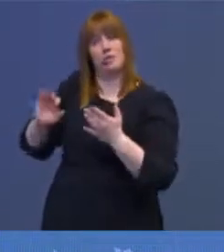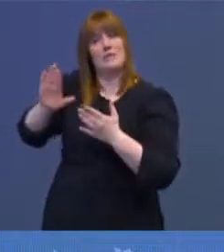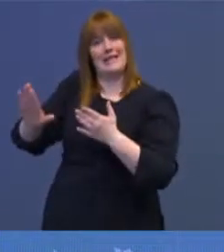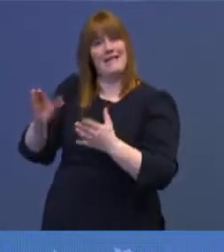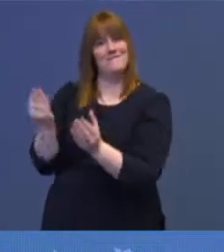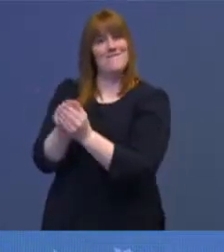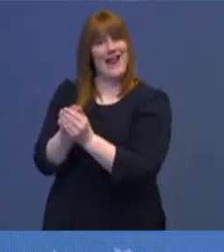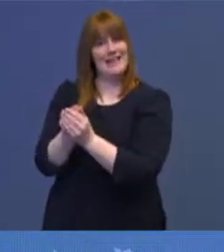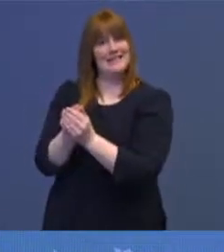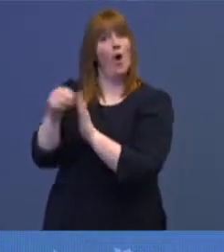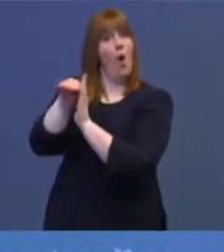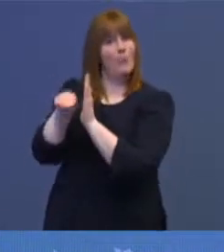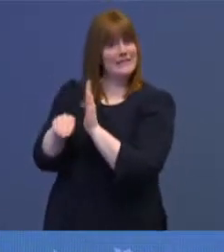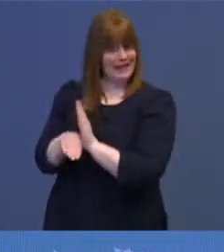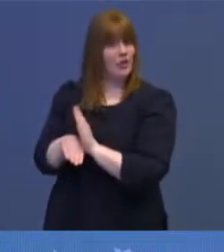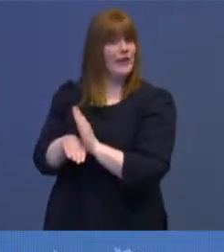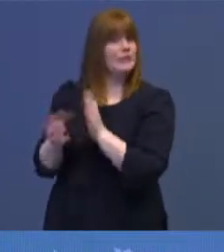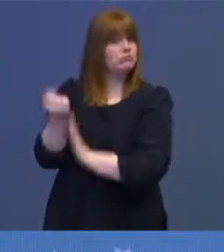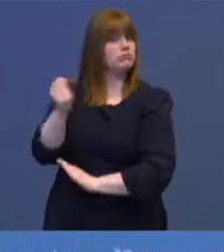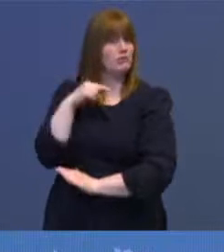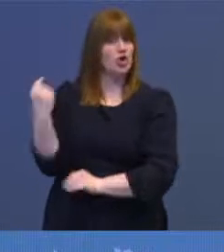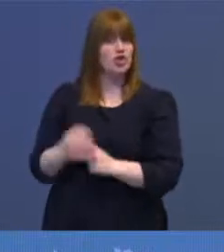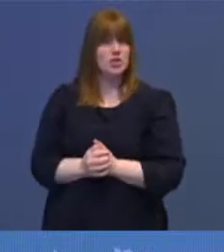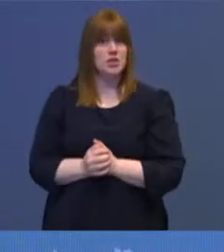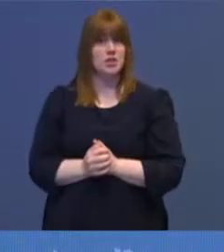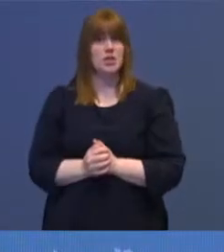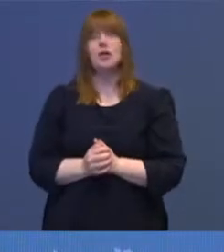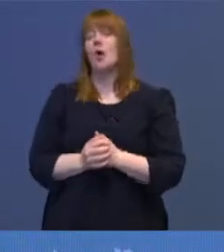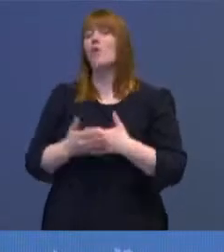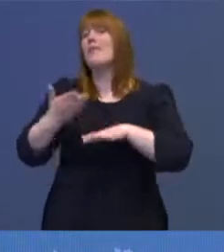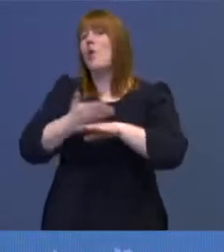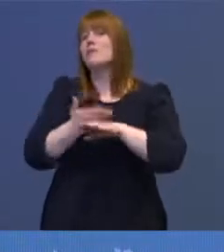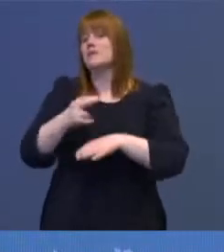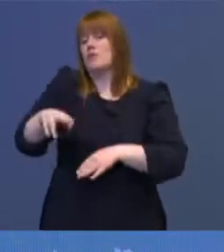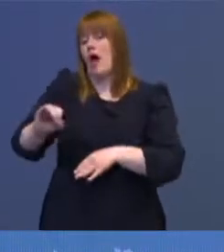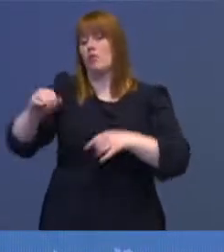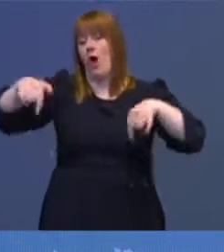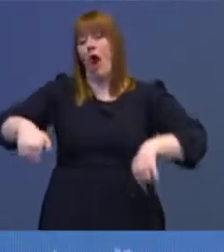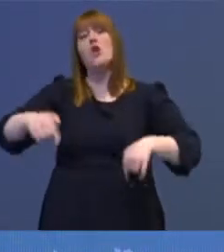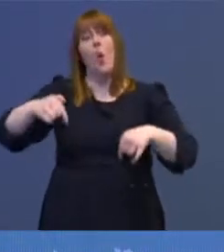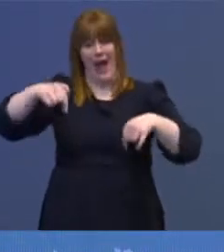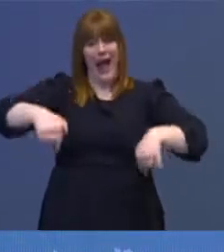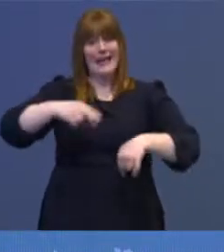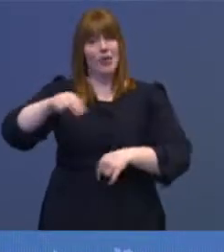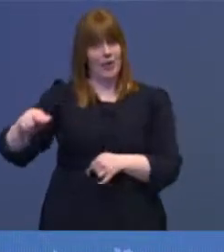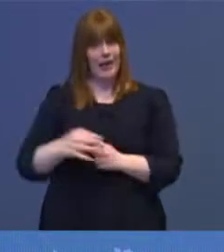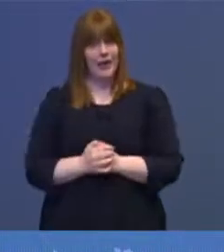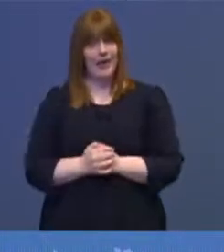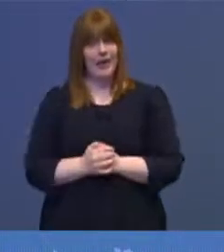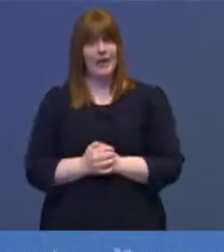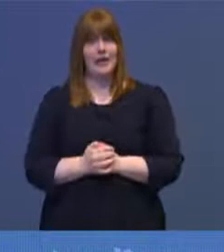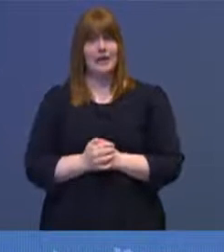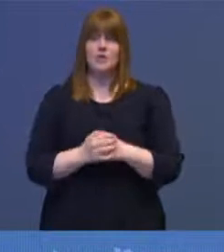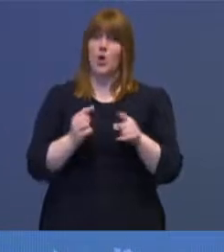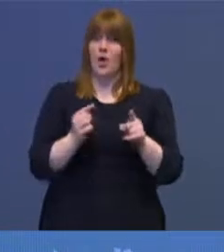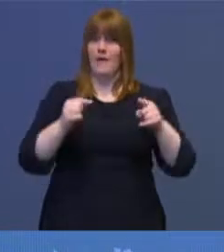at vi rede til det. Nå pågår jo den største øvelsen NATO har i 2022 i Norge, nettopp hvor allierte og partner